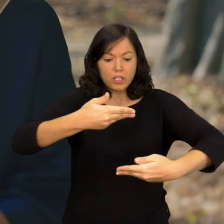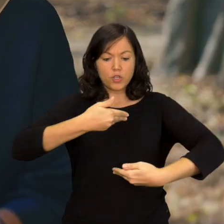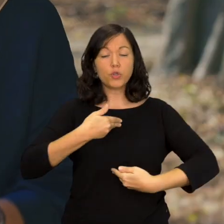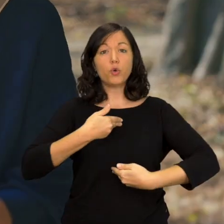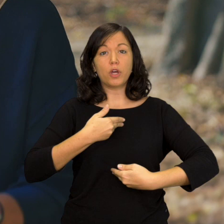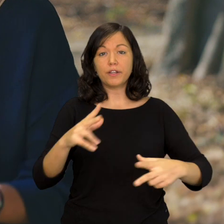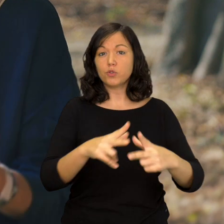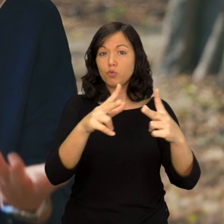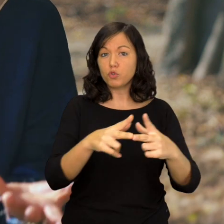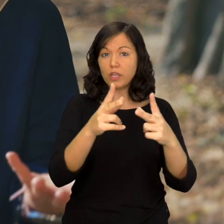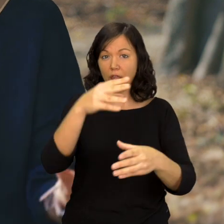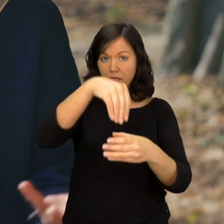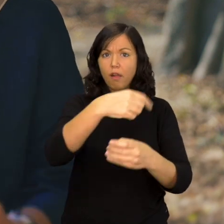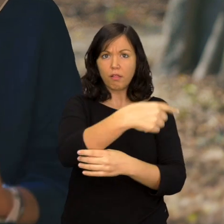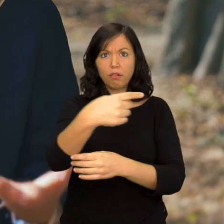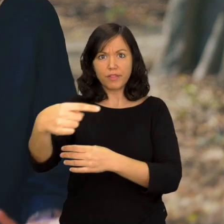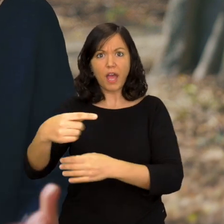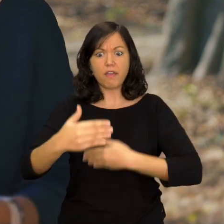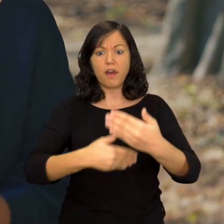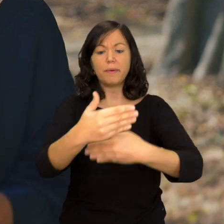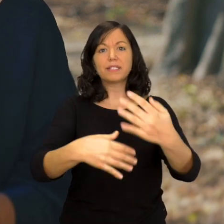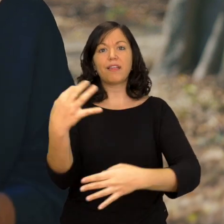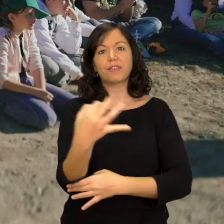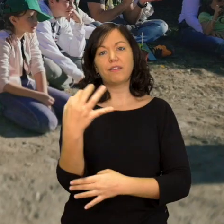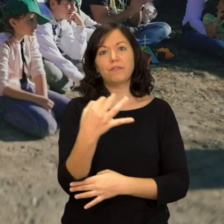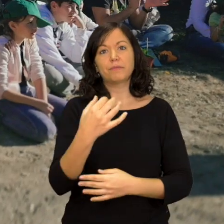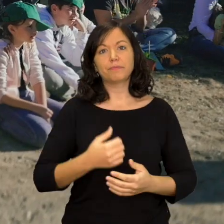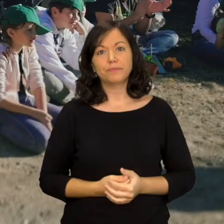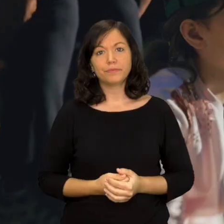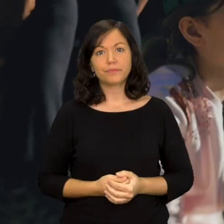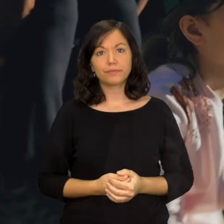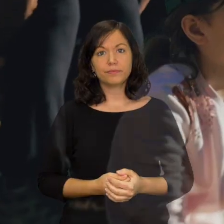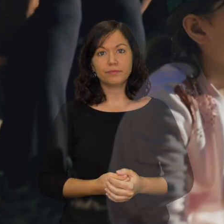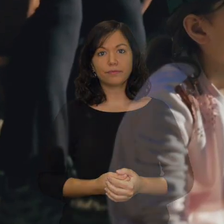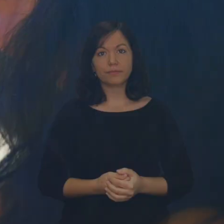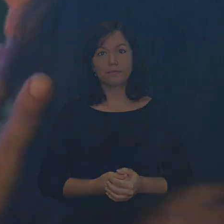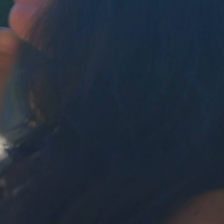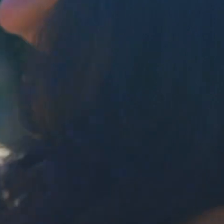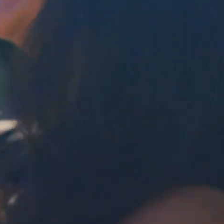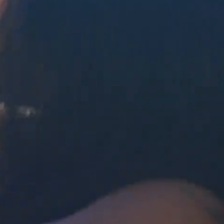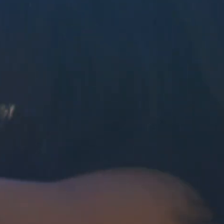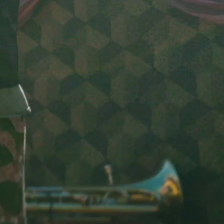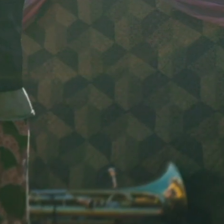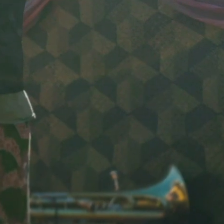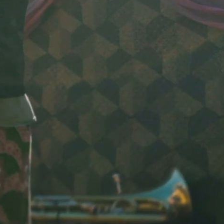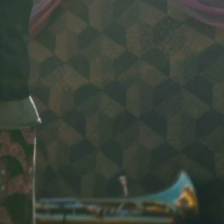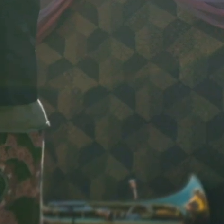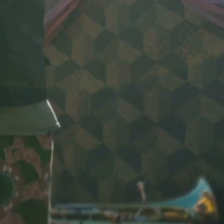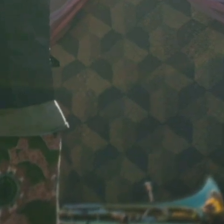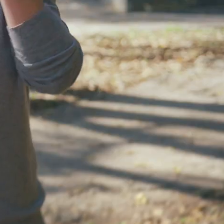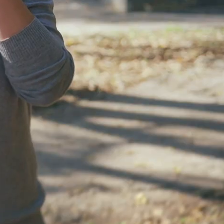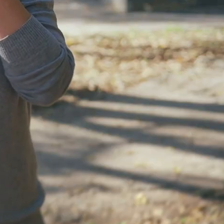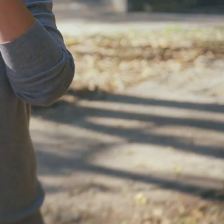ens ajuden i és un reflex de la societat i de com hem d'anar avançant. El públic aplaudeix i la intèrpret agraeix l'ovació en llengua de